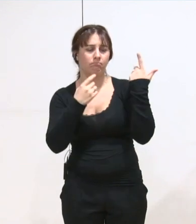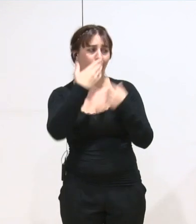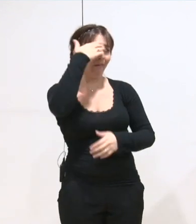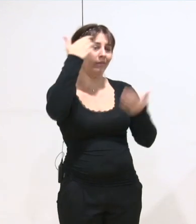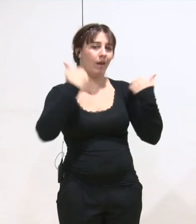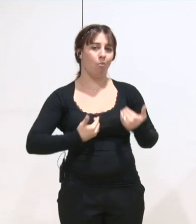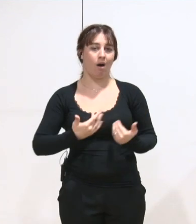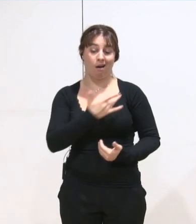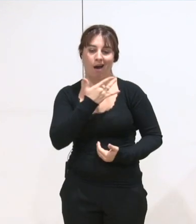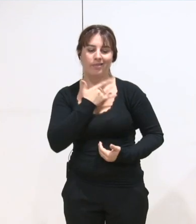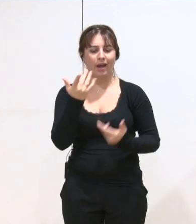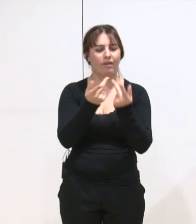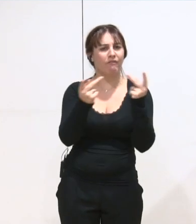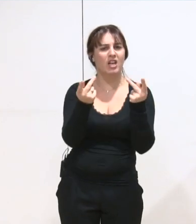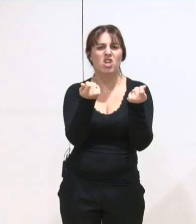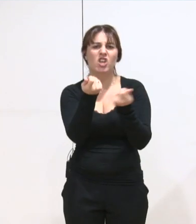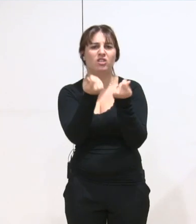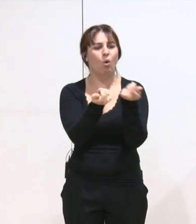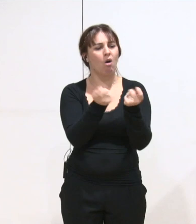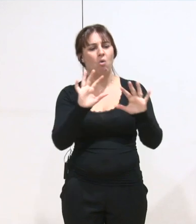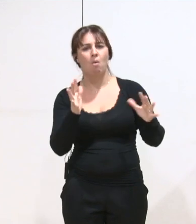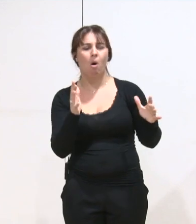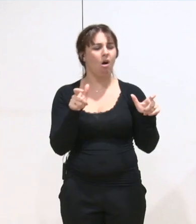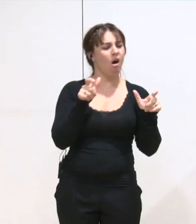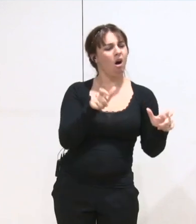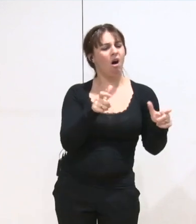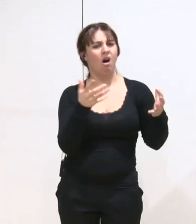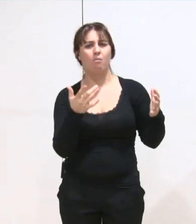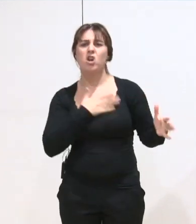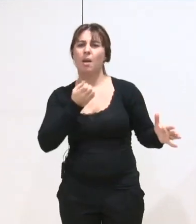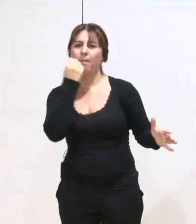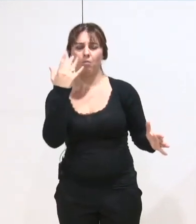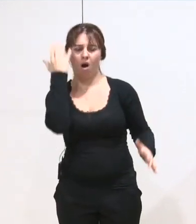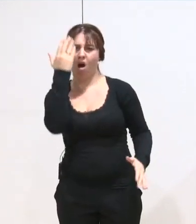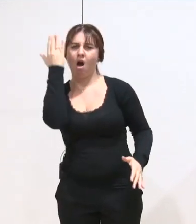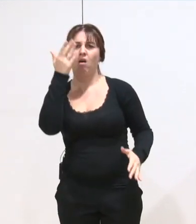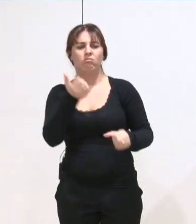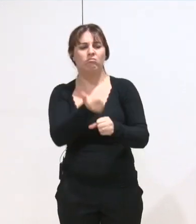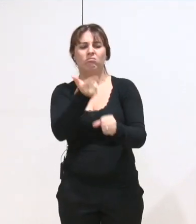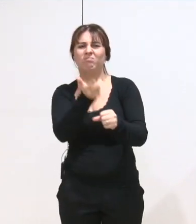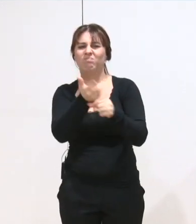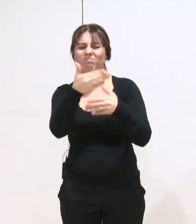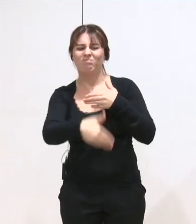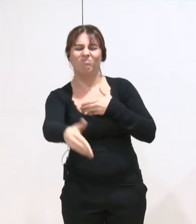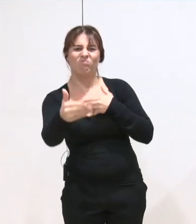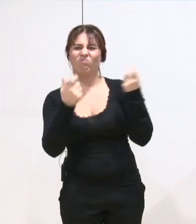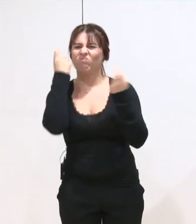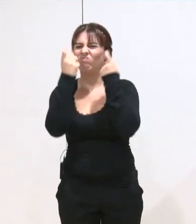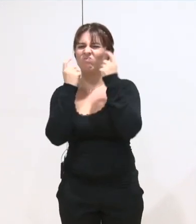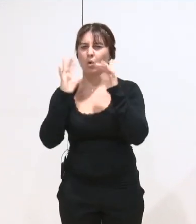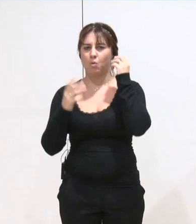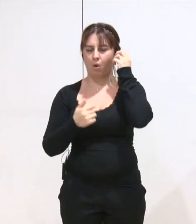beaucoup à la gestion financière de la ville et que je suis parfois un petit peu inquiet sur l'évolution prévisible dans les prochaines années. Et j'ai regardé en détail